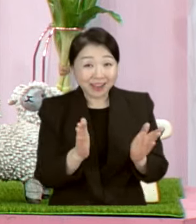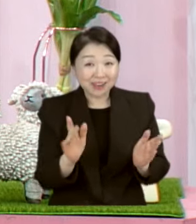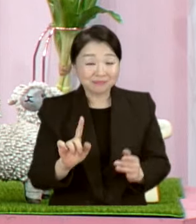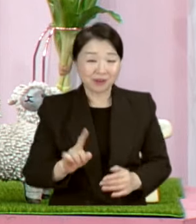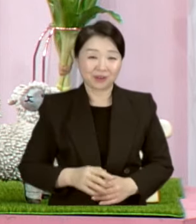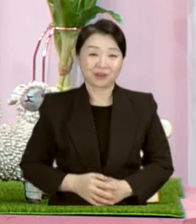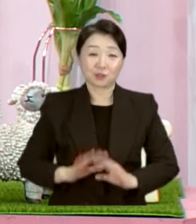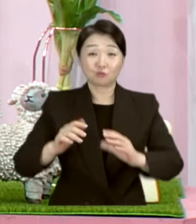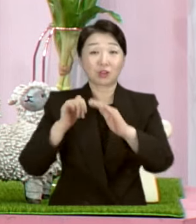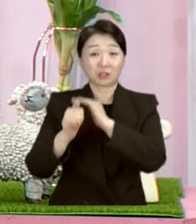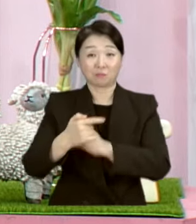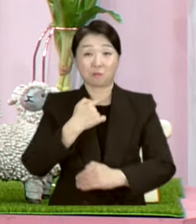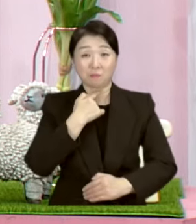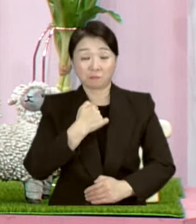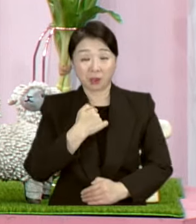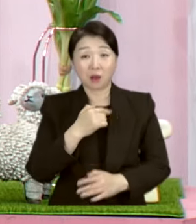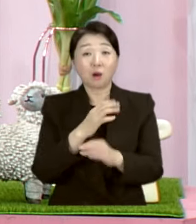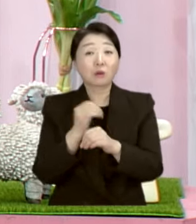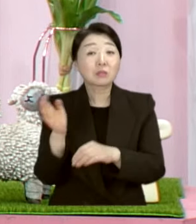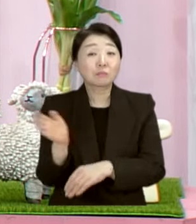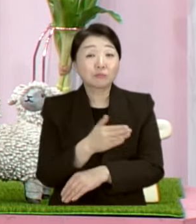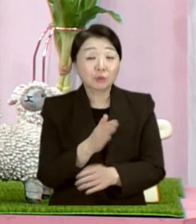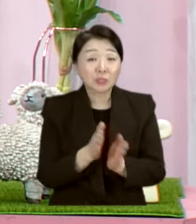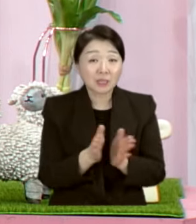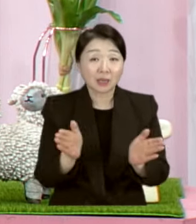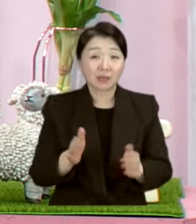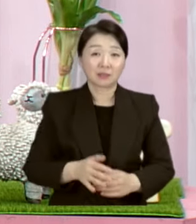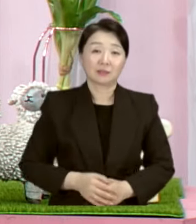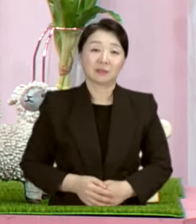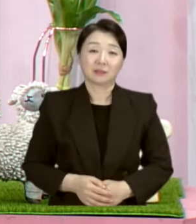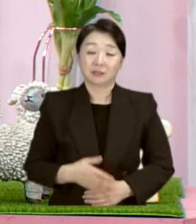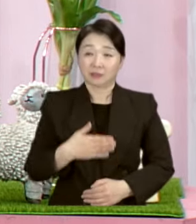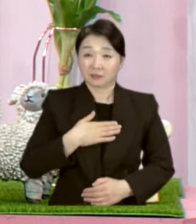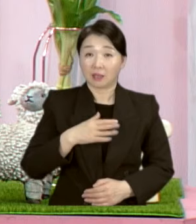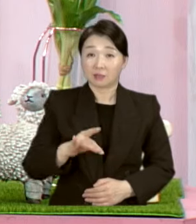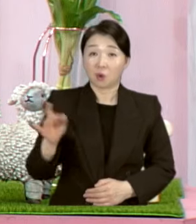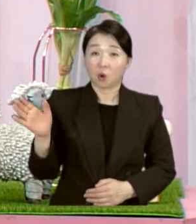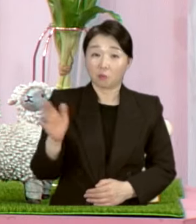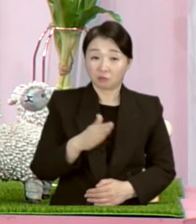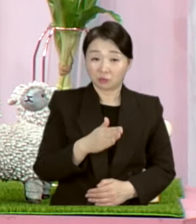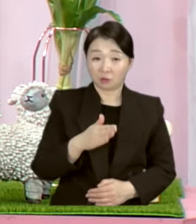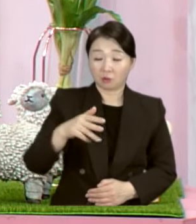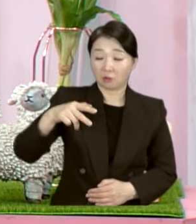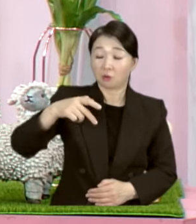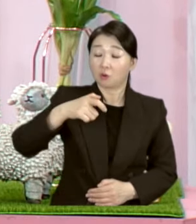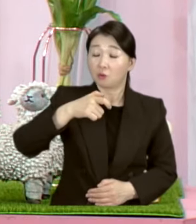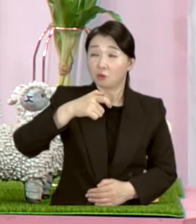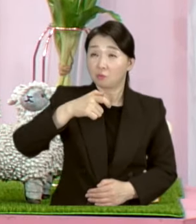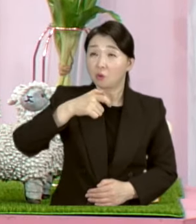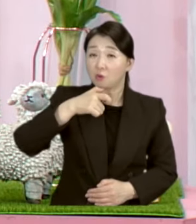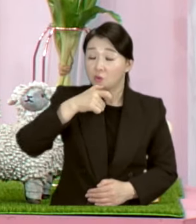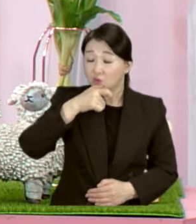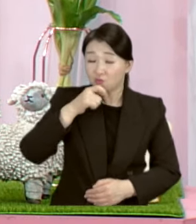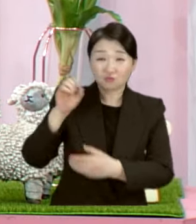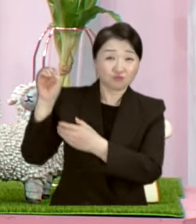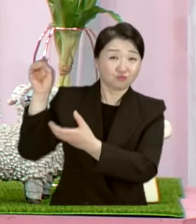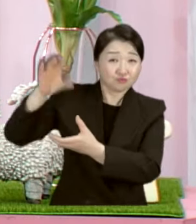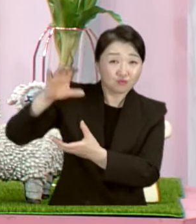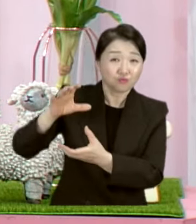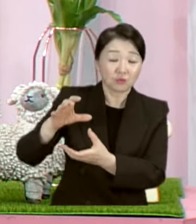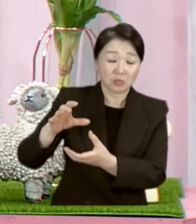시작하셨어요? 국가대표까지 했잖아요. 네. 언제부터 했어요, 수구? 저 같은 경우는 처음부터 수구 선수를 시작한 건 아니고